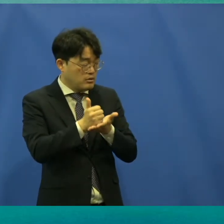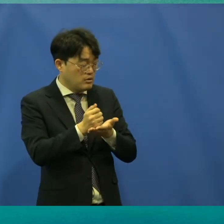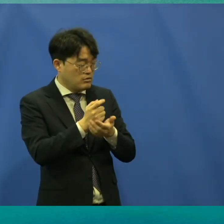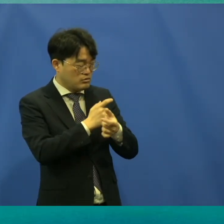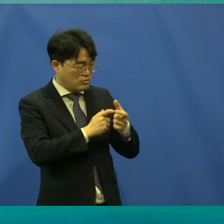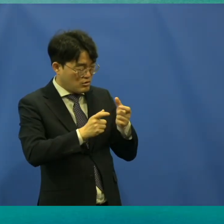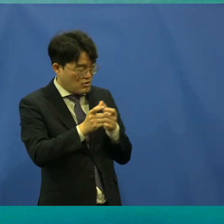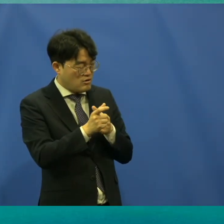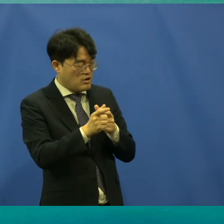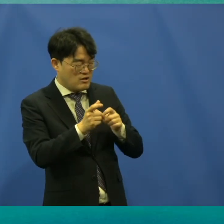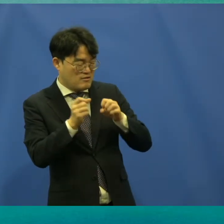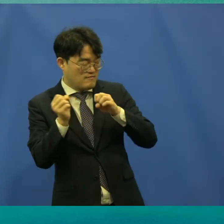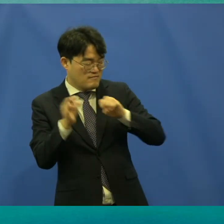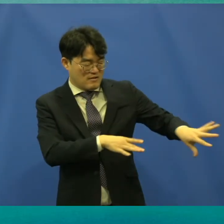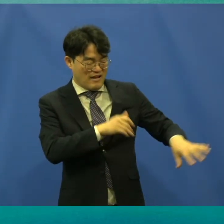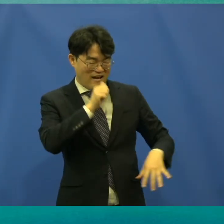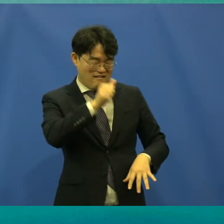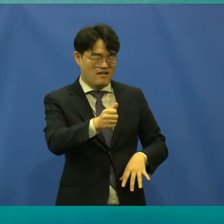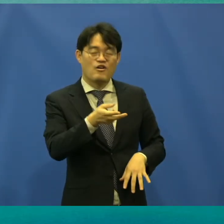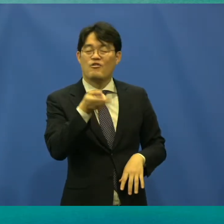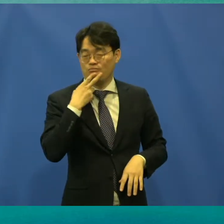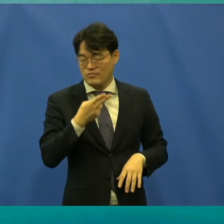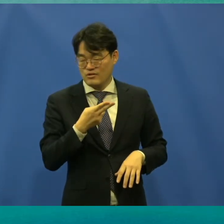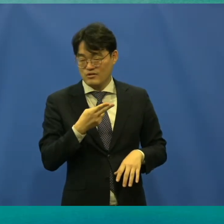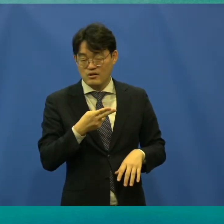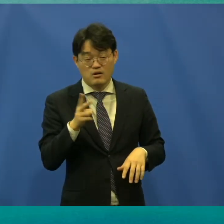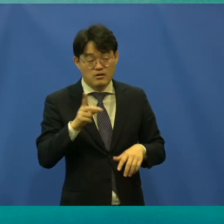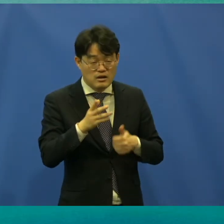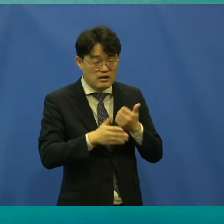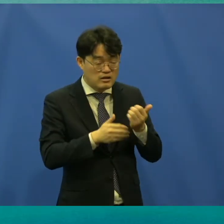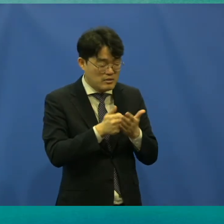참으십니다. 살살 달래가면서 데려가십니다.